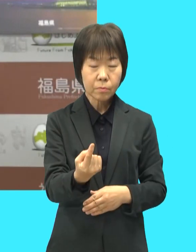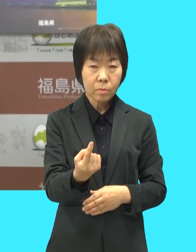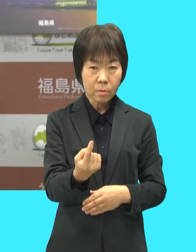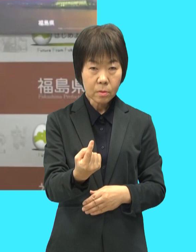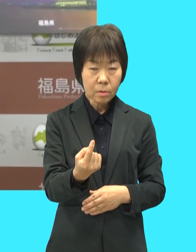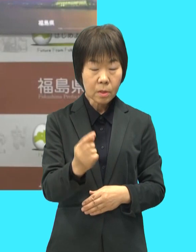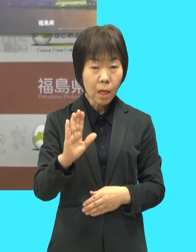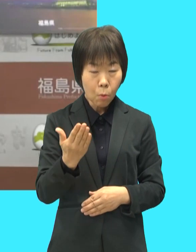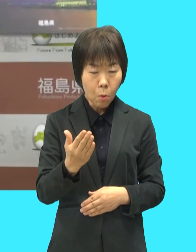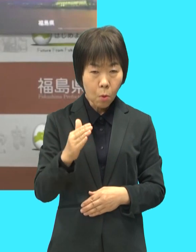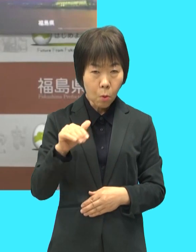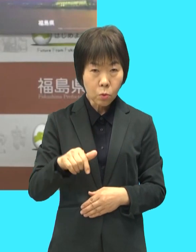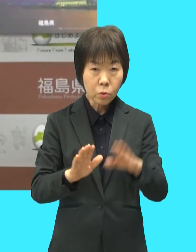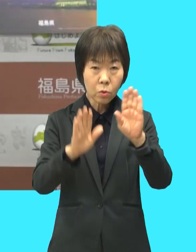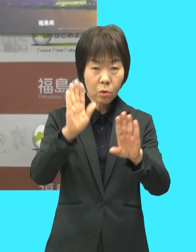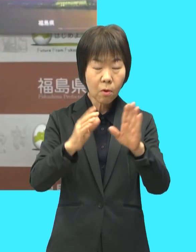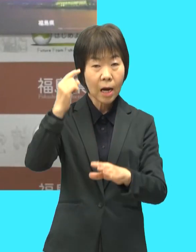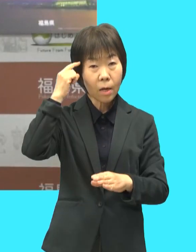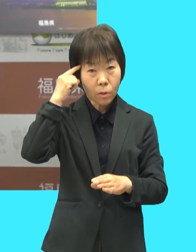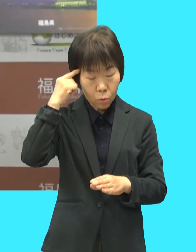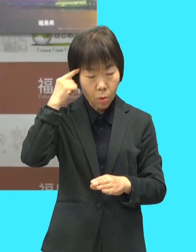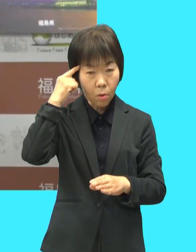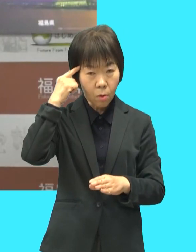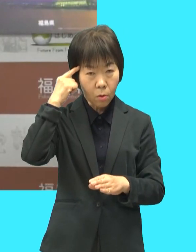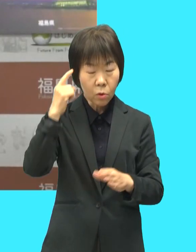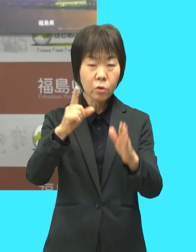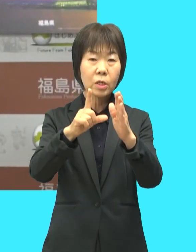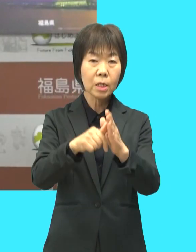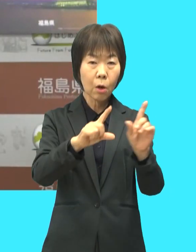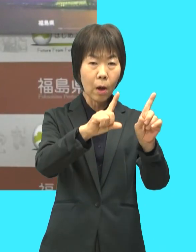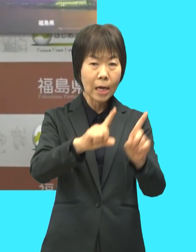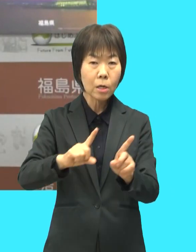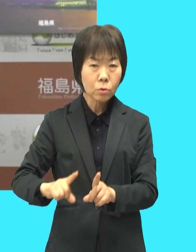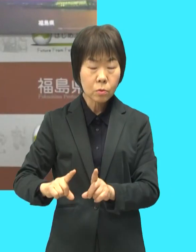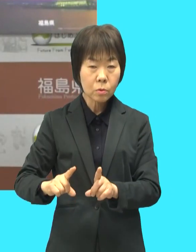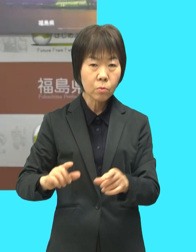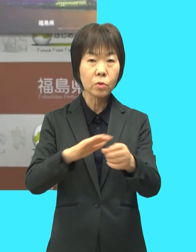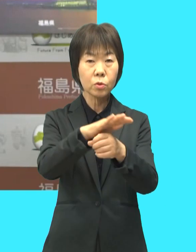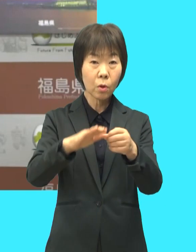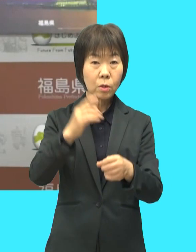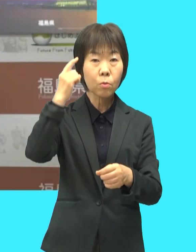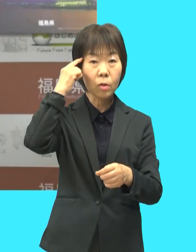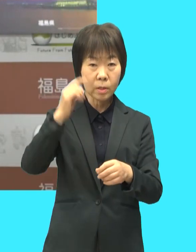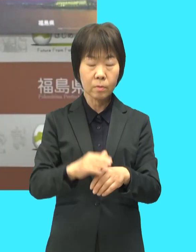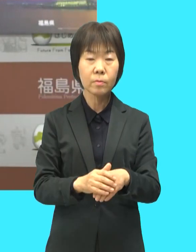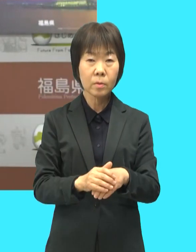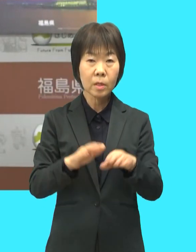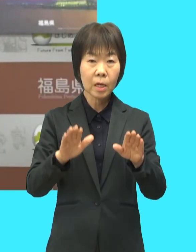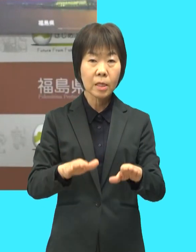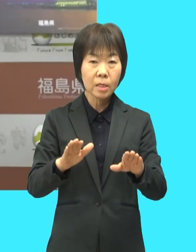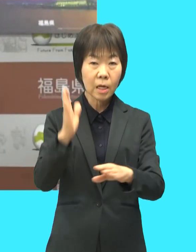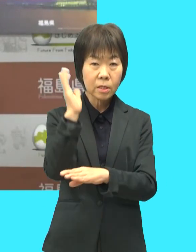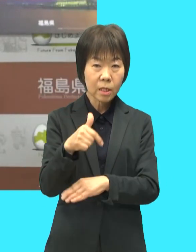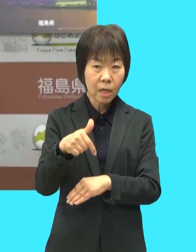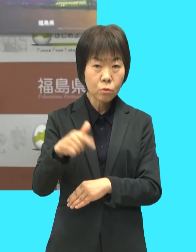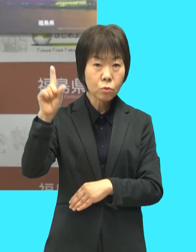はりこの状況を考えますと、ある程度そういった機会を減らしていくことも重要かと思います。現在政府